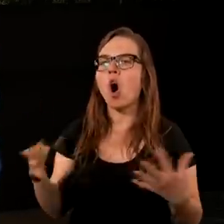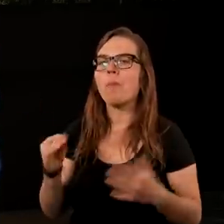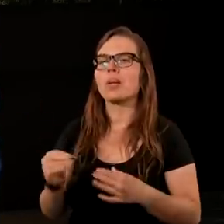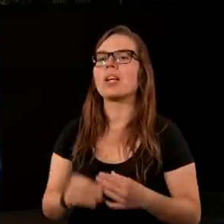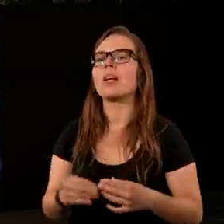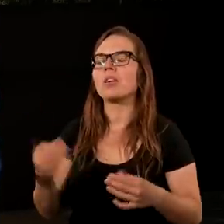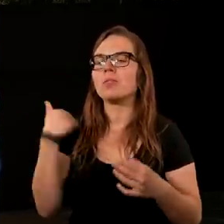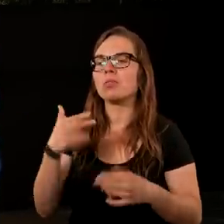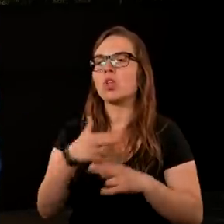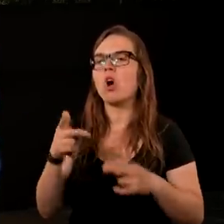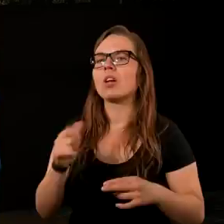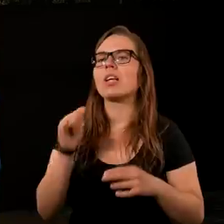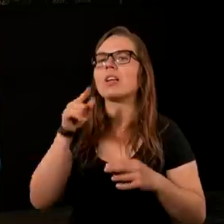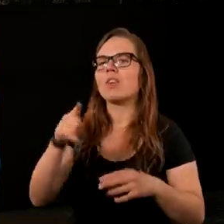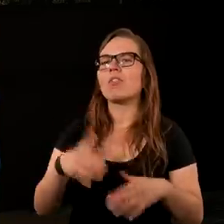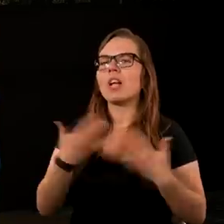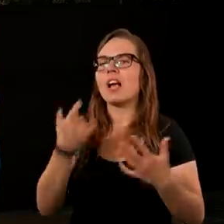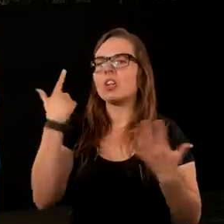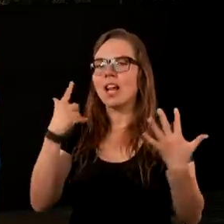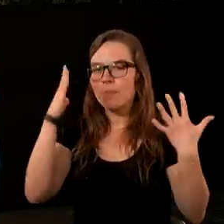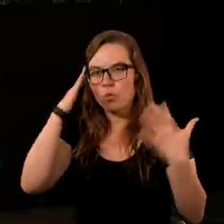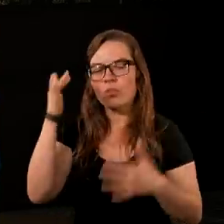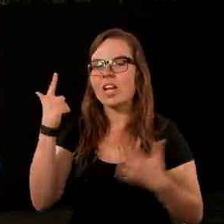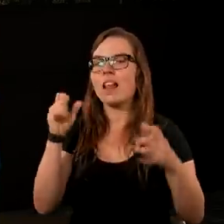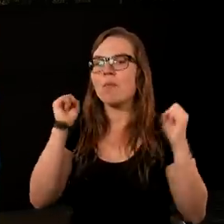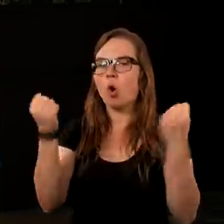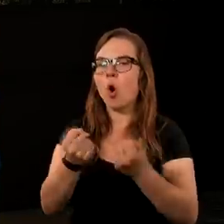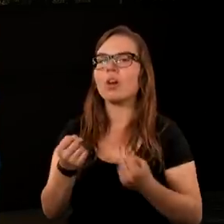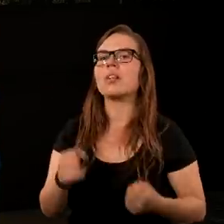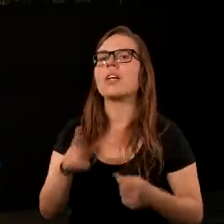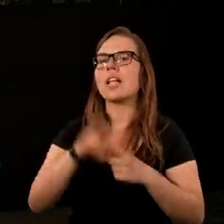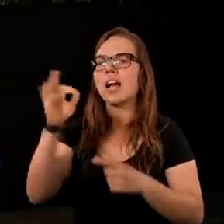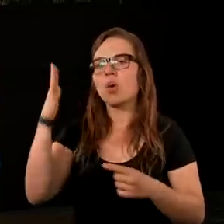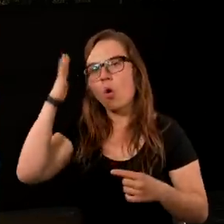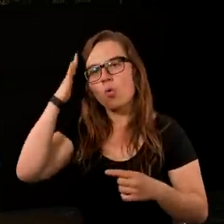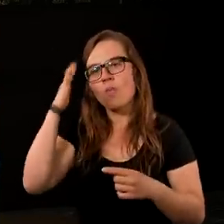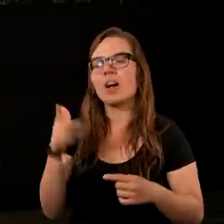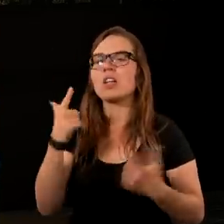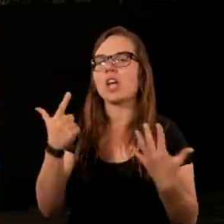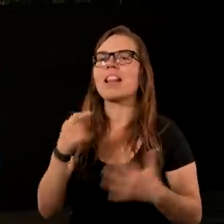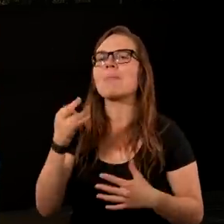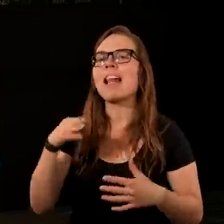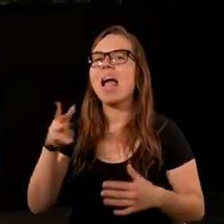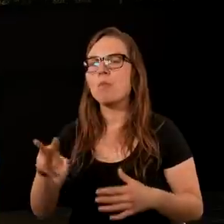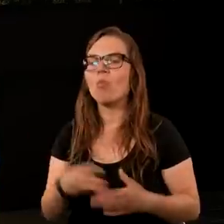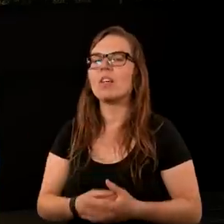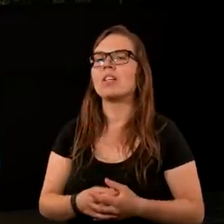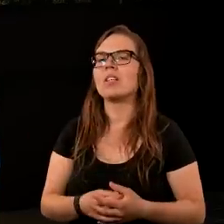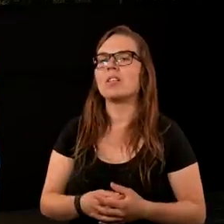rudy smok mający siedem głów i siedem rogów i na jego głowach siedem diamentów.